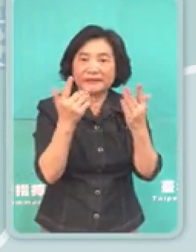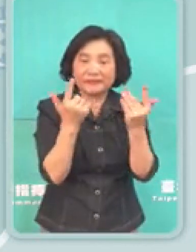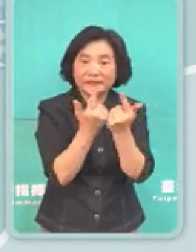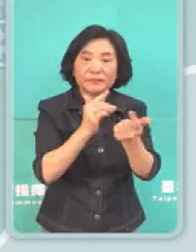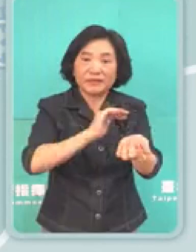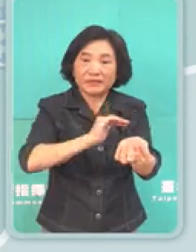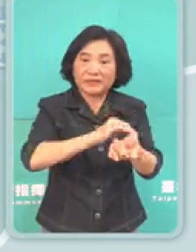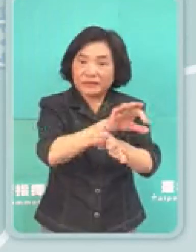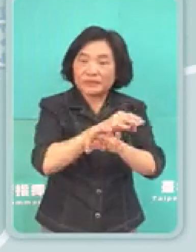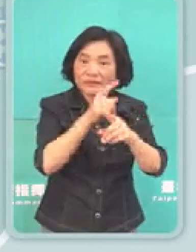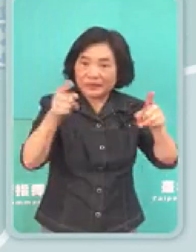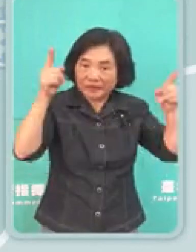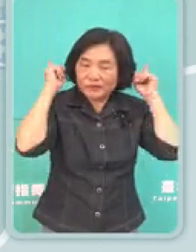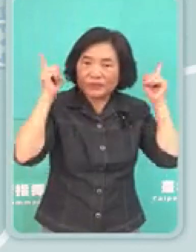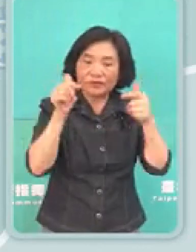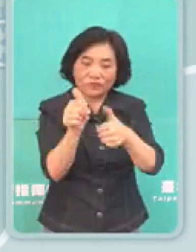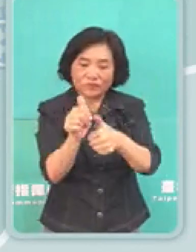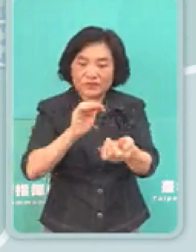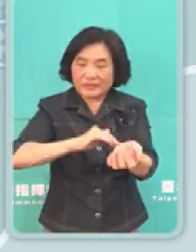台北医学大学的附设医院哦，帮我们